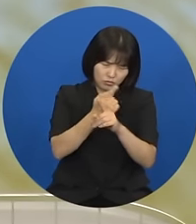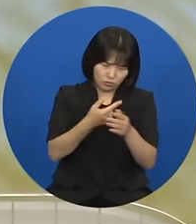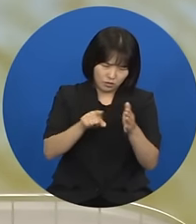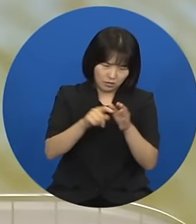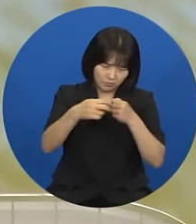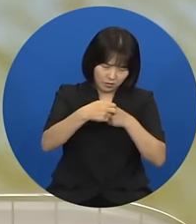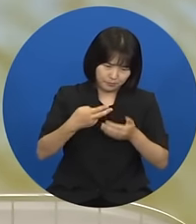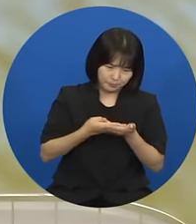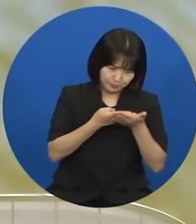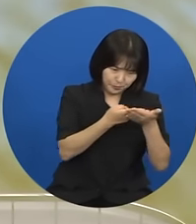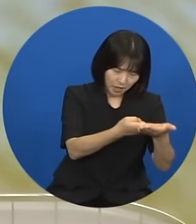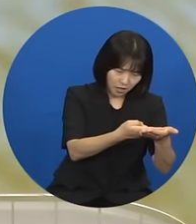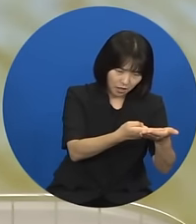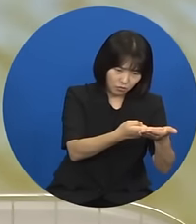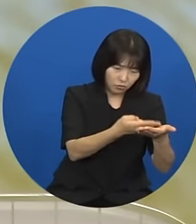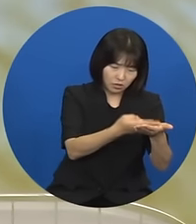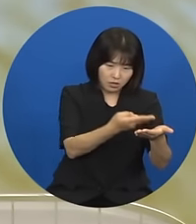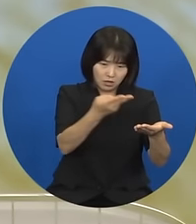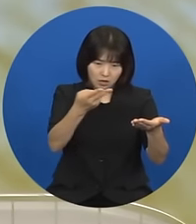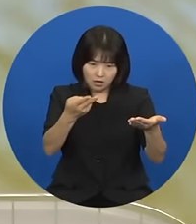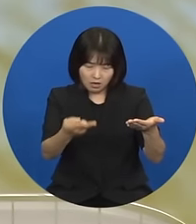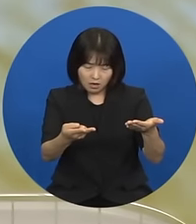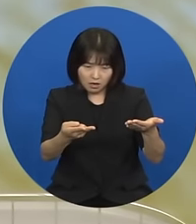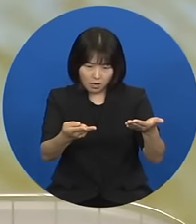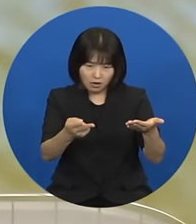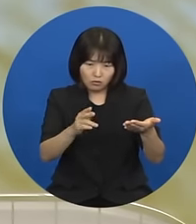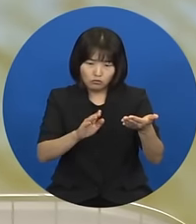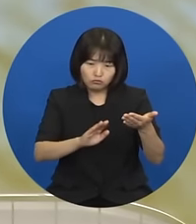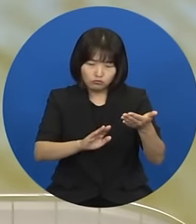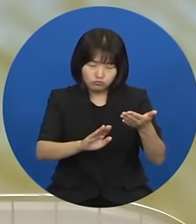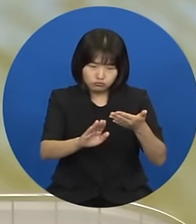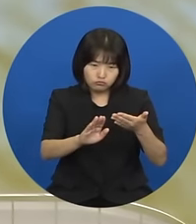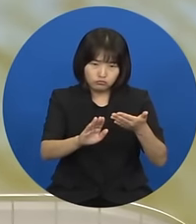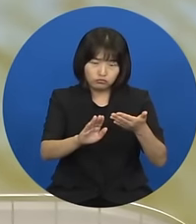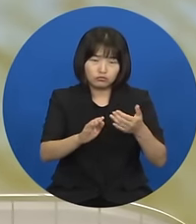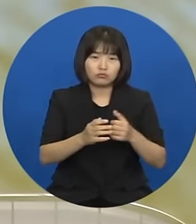입원하셨다가 퇴원하신 지 며칠 되지 않으셨어요.